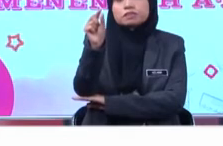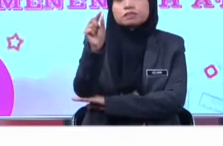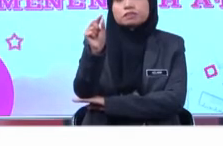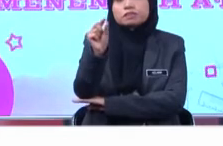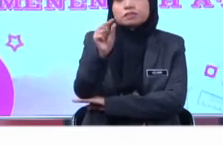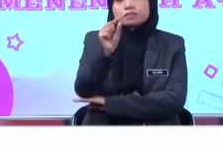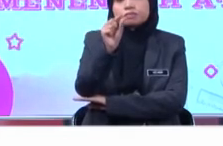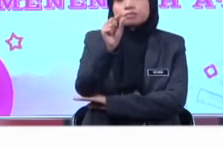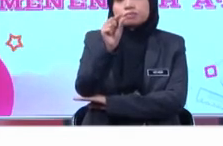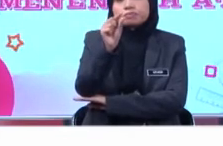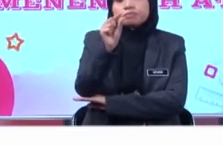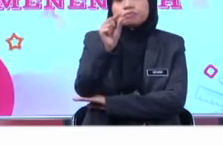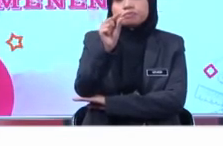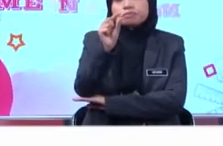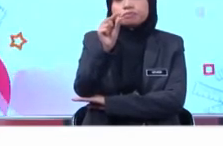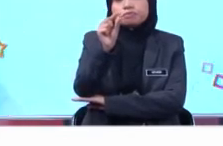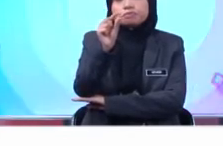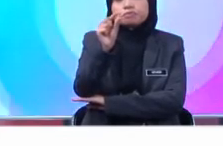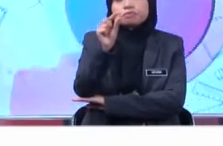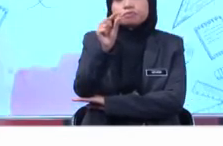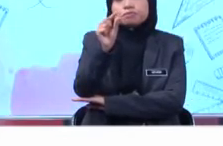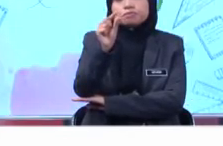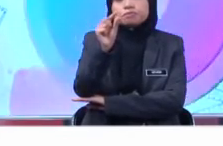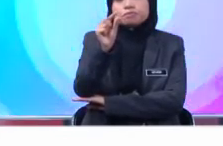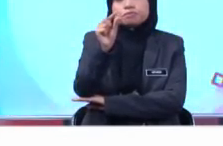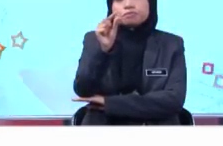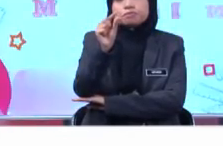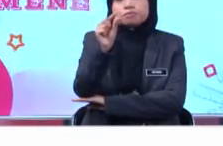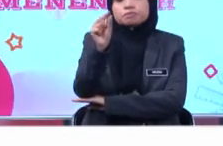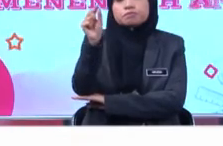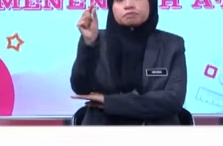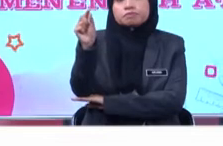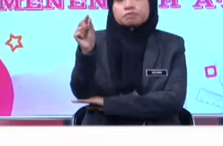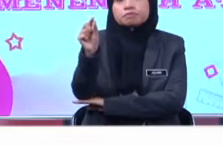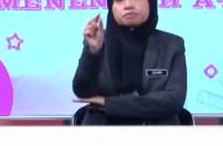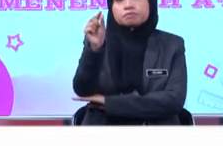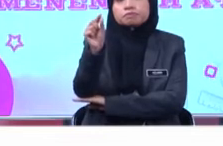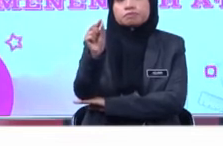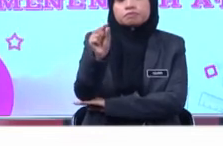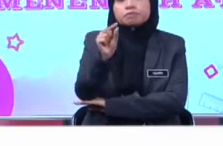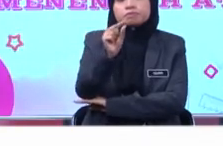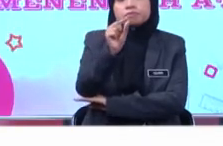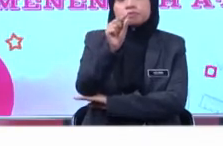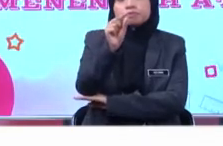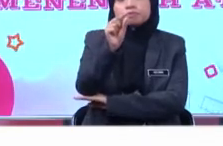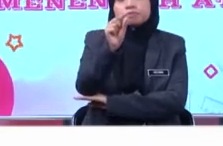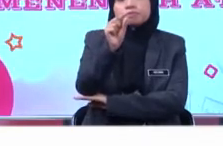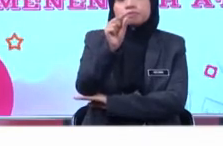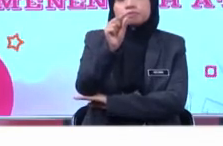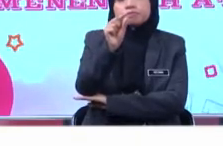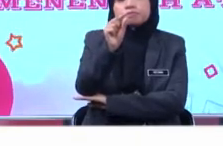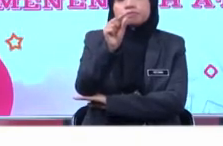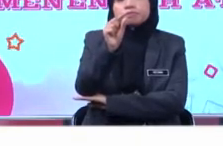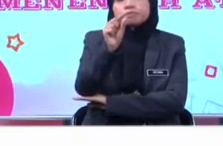full hou autofollow uh uh SD begum bihillah